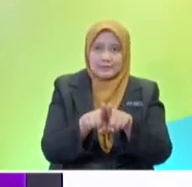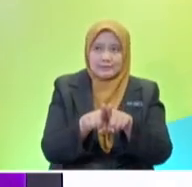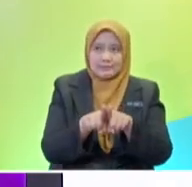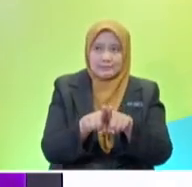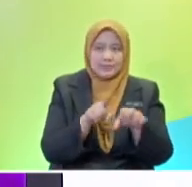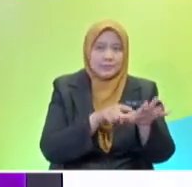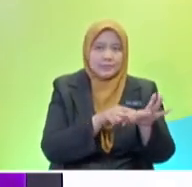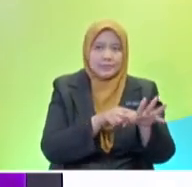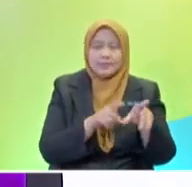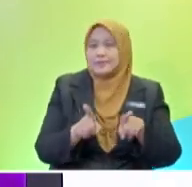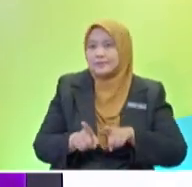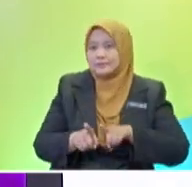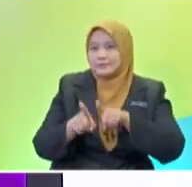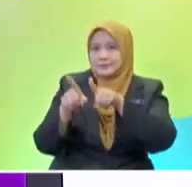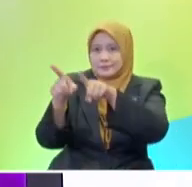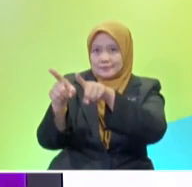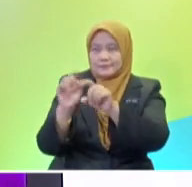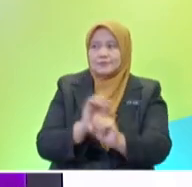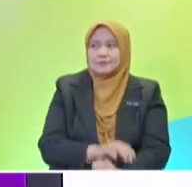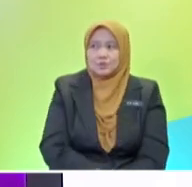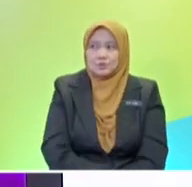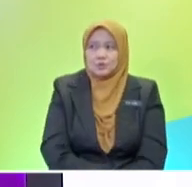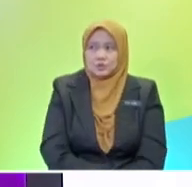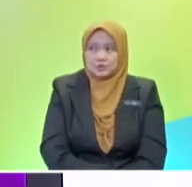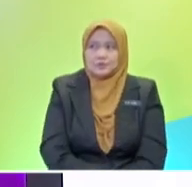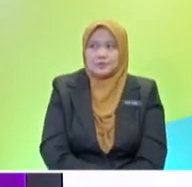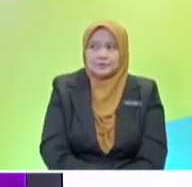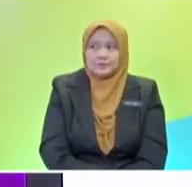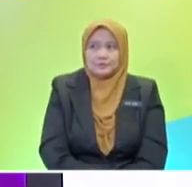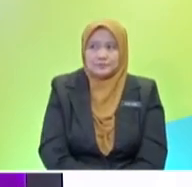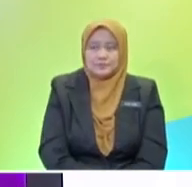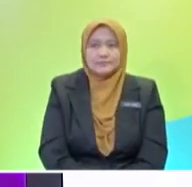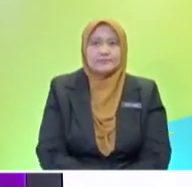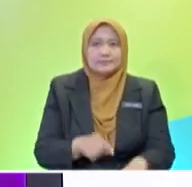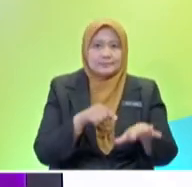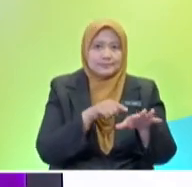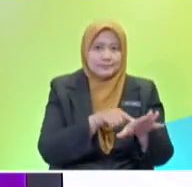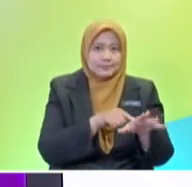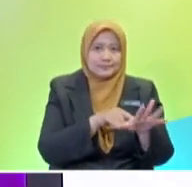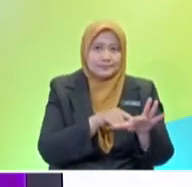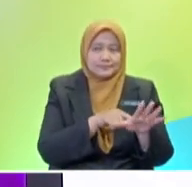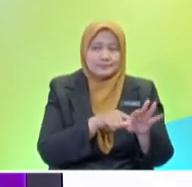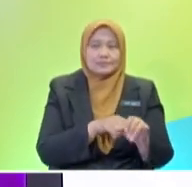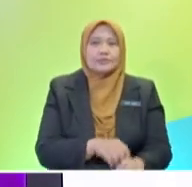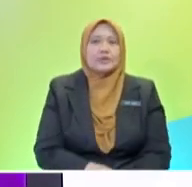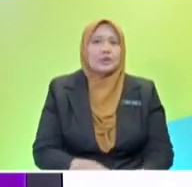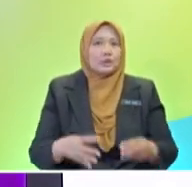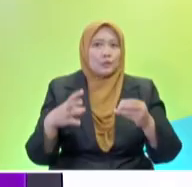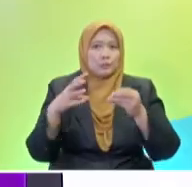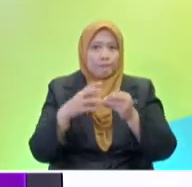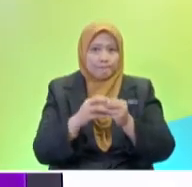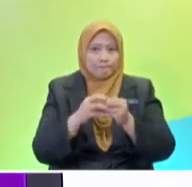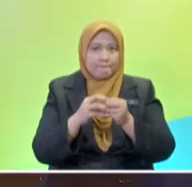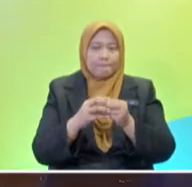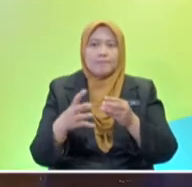Ah, sejajar dia. Sejajar juga. Tengok urat-urat dia pun selari je kan. Ini ini daun apa cikgu? Daun kelapa ke? Itu daun pinang. Oh, ini daun pinang.